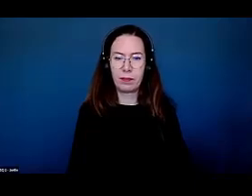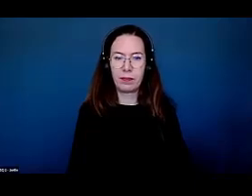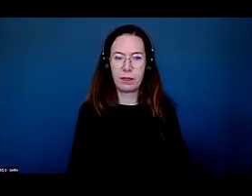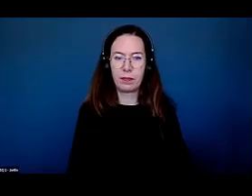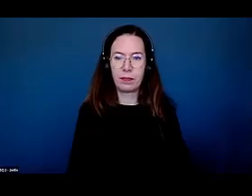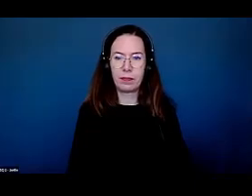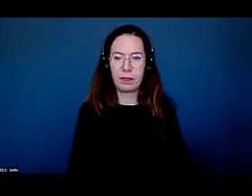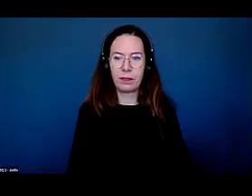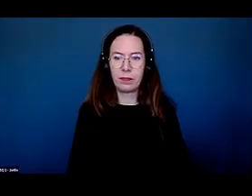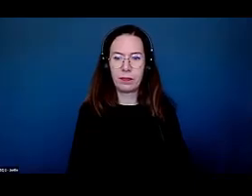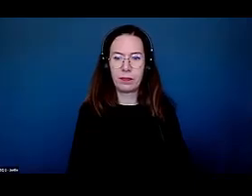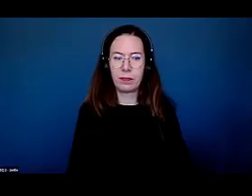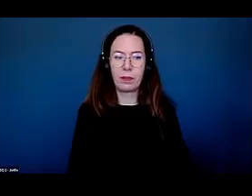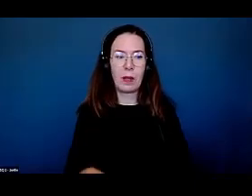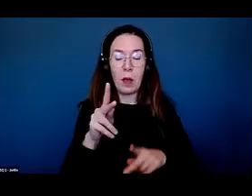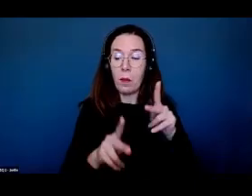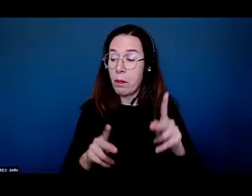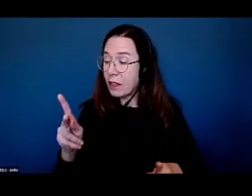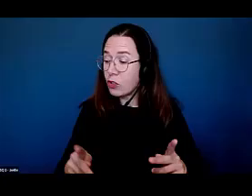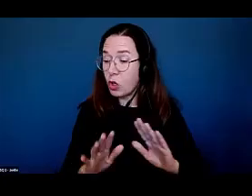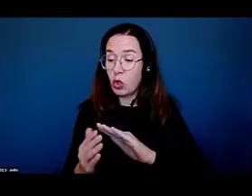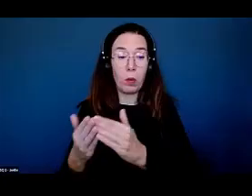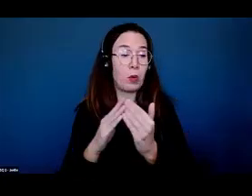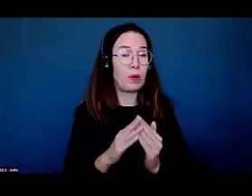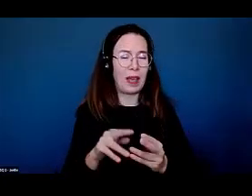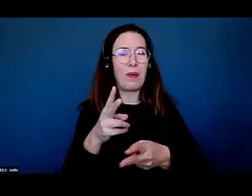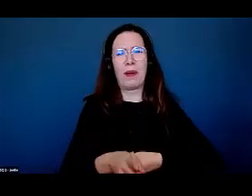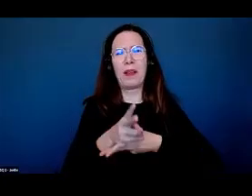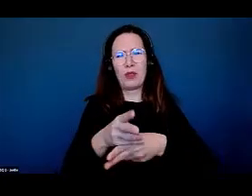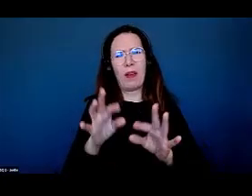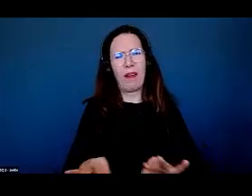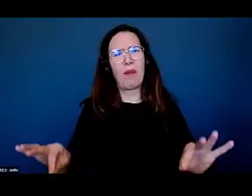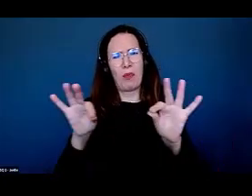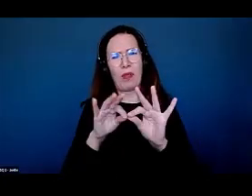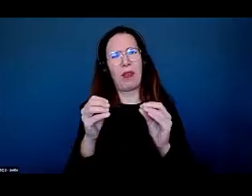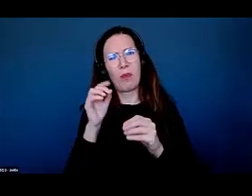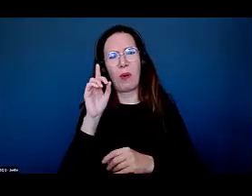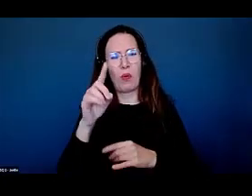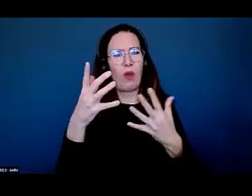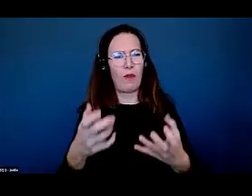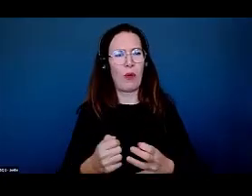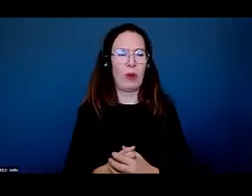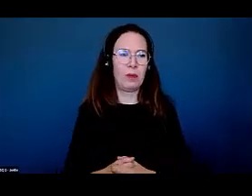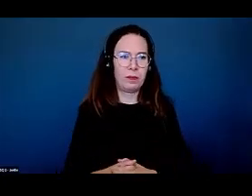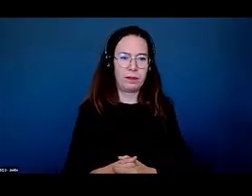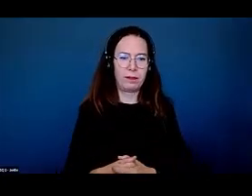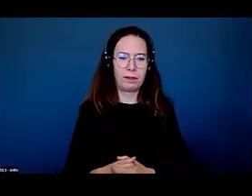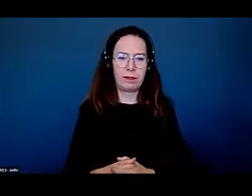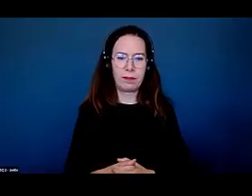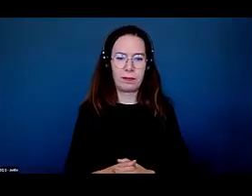Et nous voulons prendre soin des personnes et des communautés en premier lieu. Prochaine diapositive.